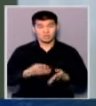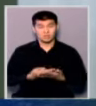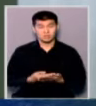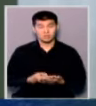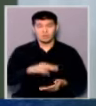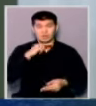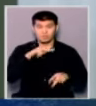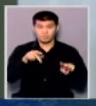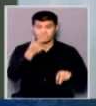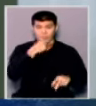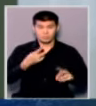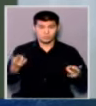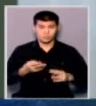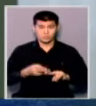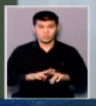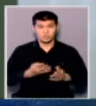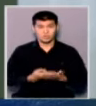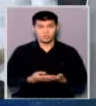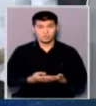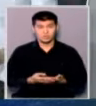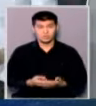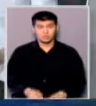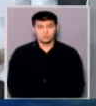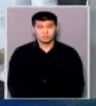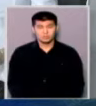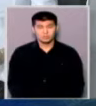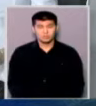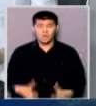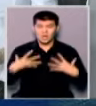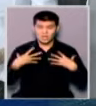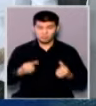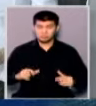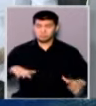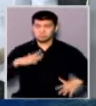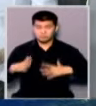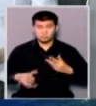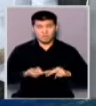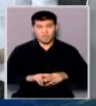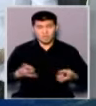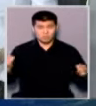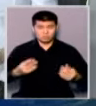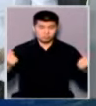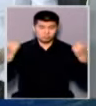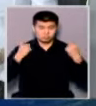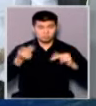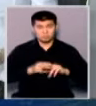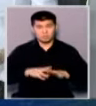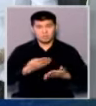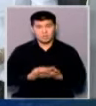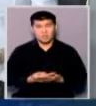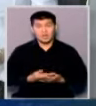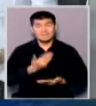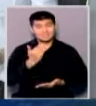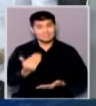мұқият қарасаңыз, мынау здоровый образ жизни дейміз, ол салауатты өмір салтын ұстасаңыз, онда